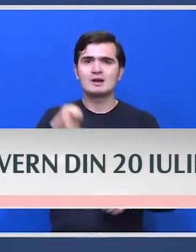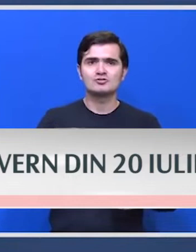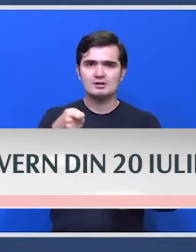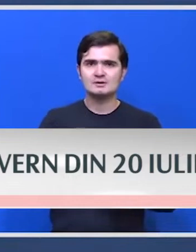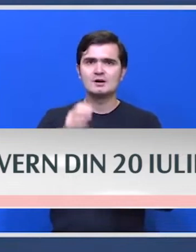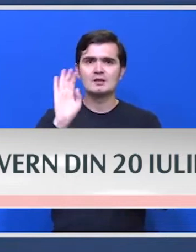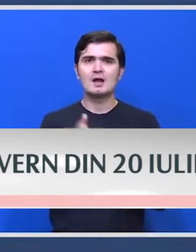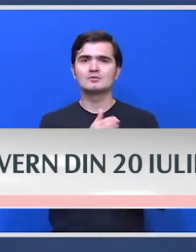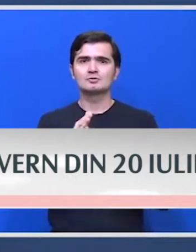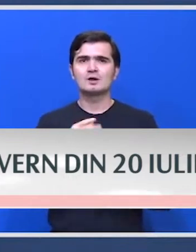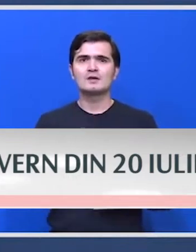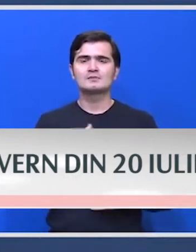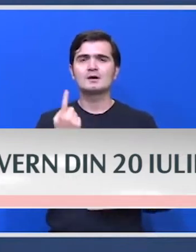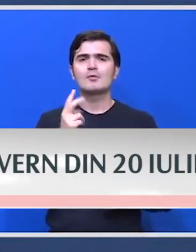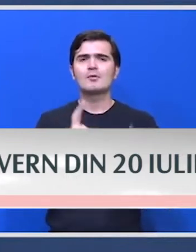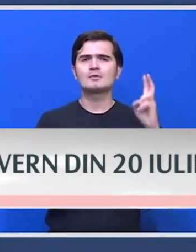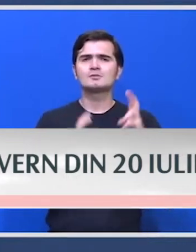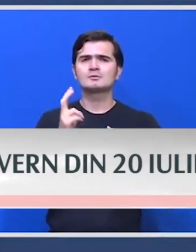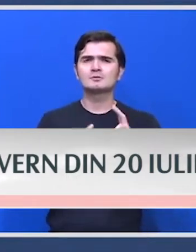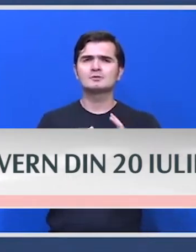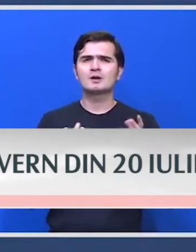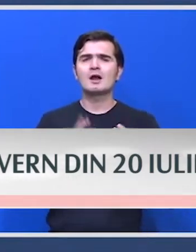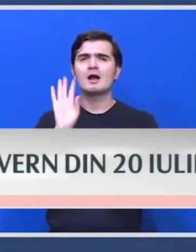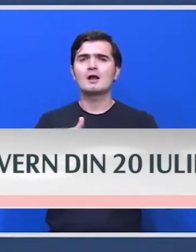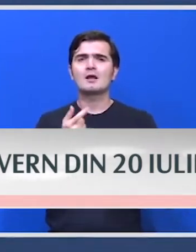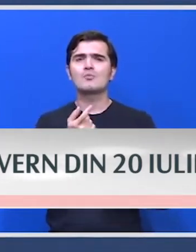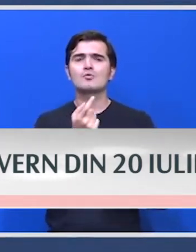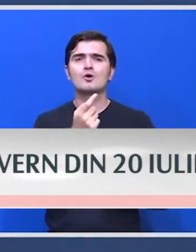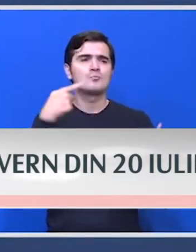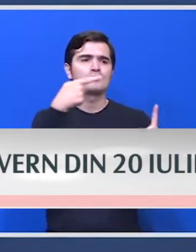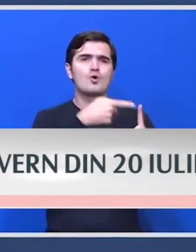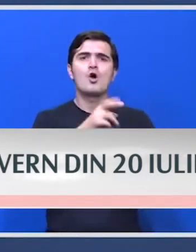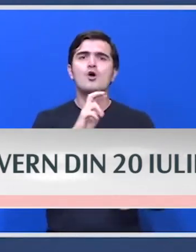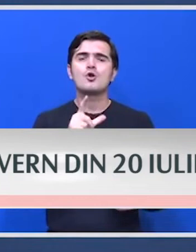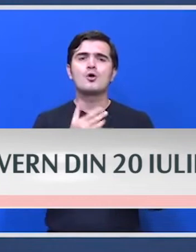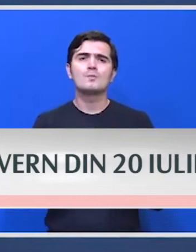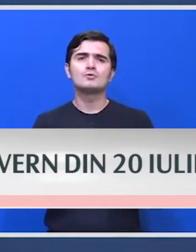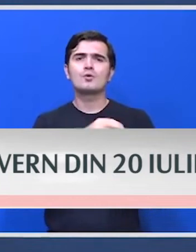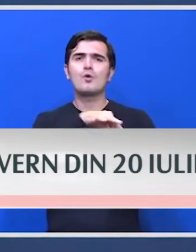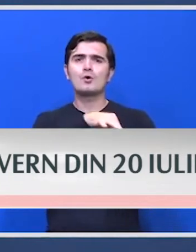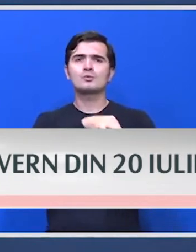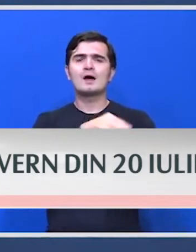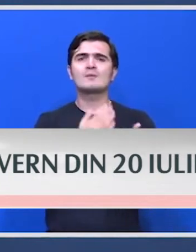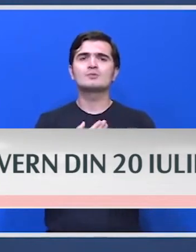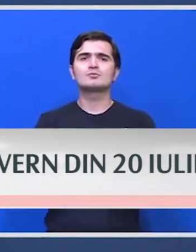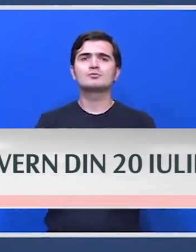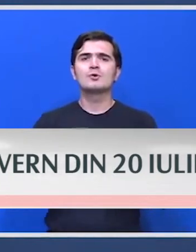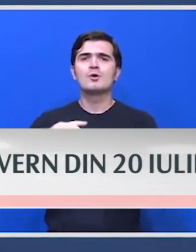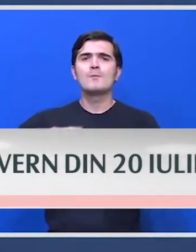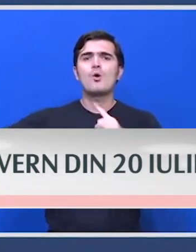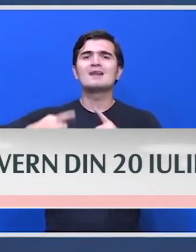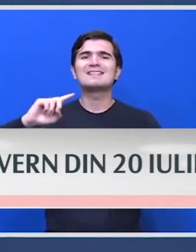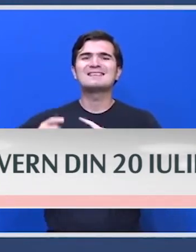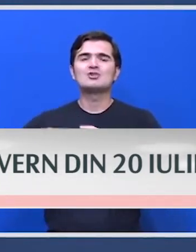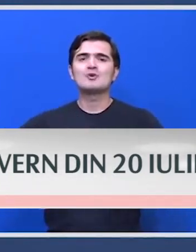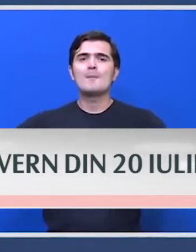persoane este o instituție care are rol de coordonare la nivel de politici publice